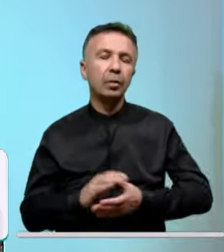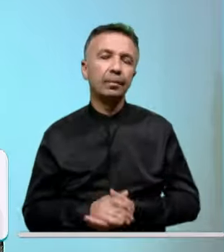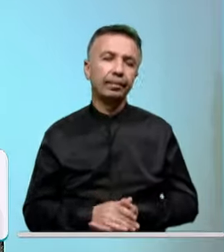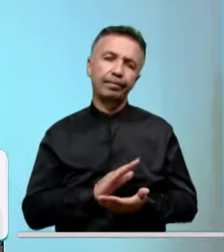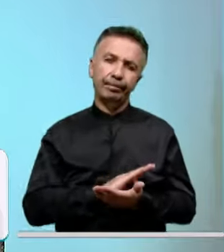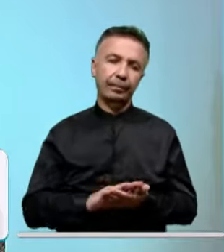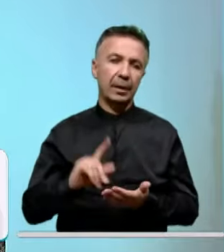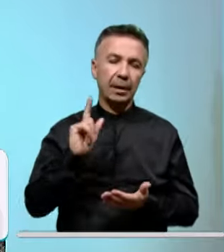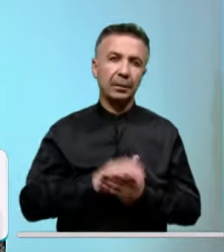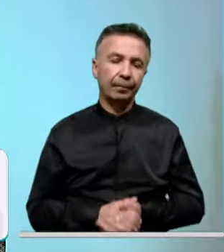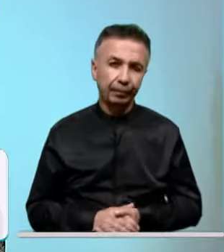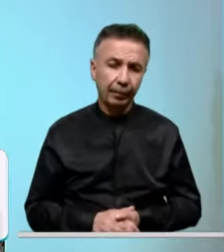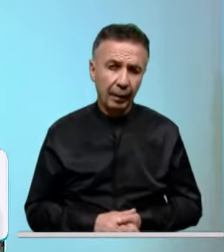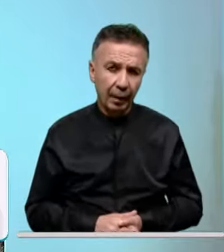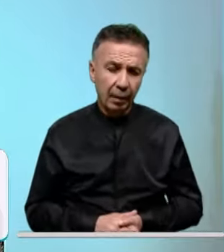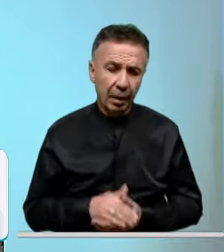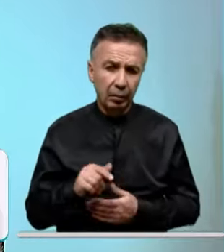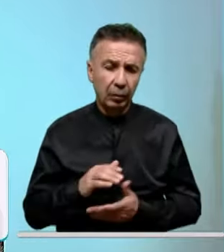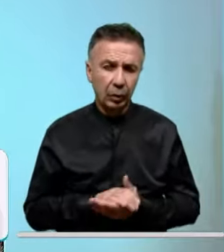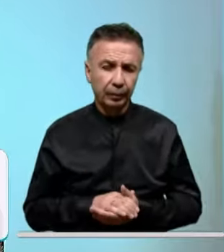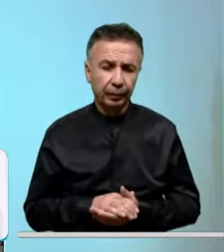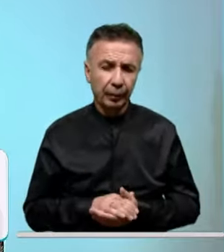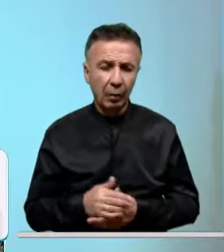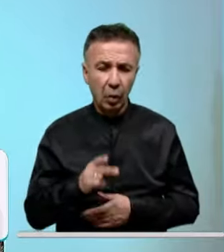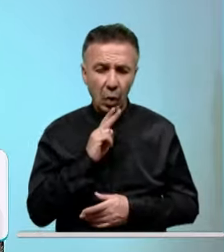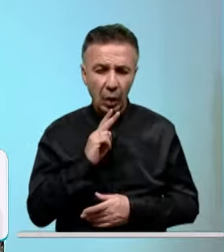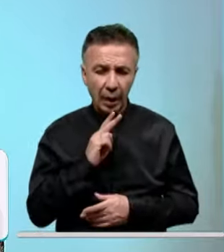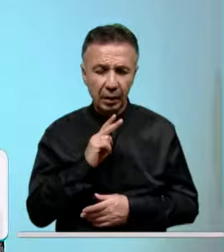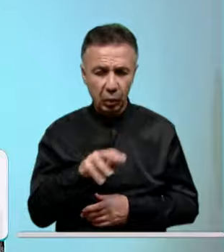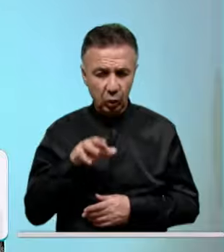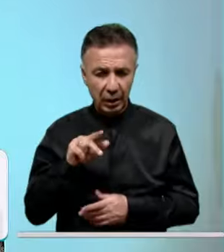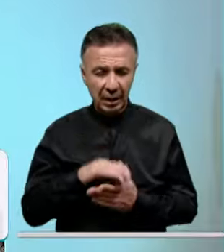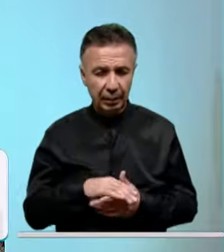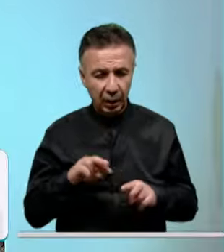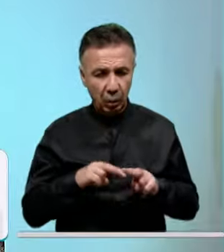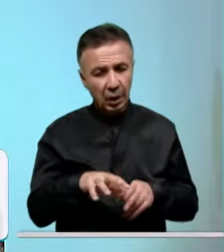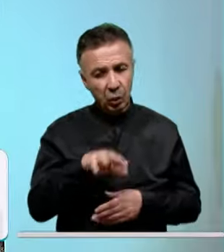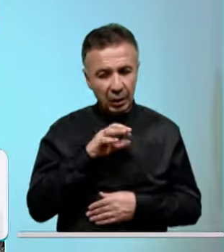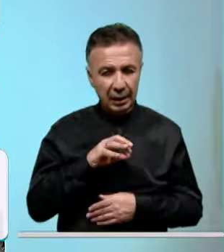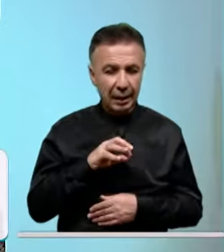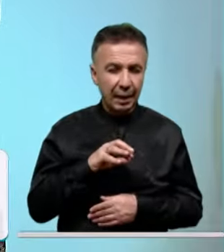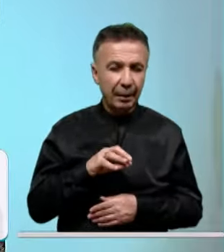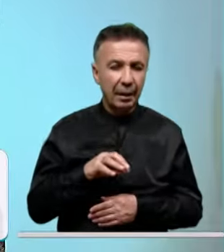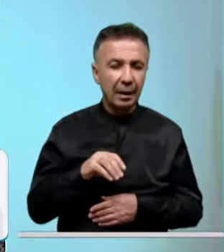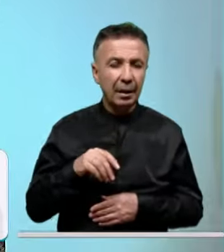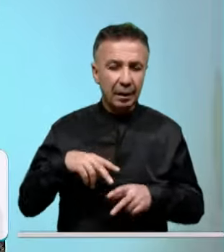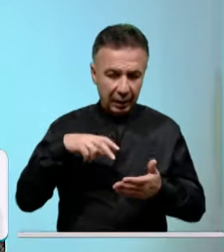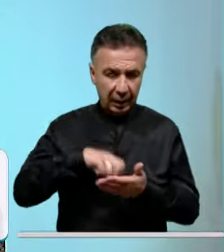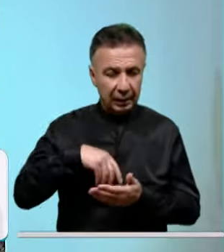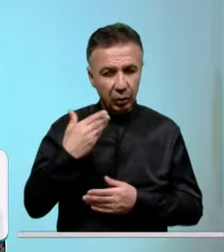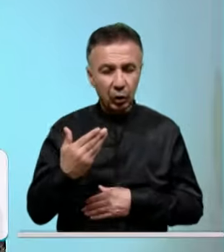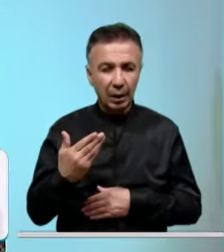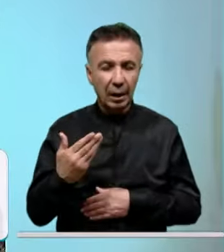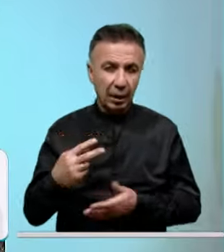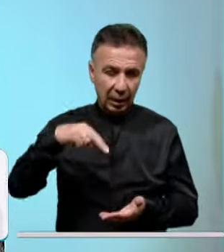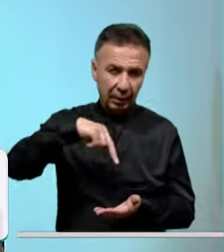giderilmesi gerekir. Bu öğlenin sünneti gibi müekket sünnetlerin hemen tahiyattan sonra kıyama kalkılması